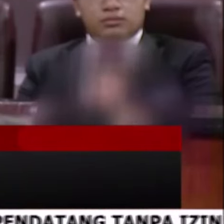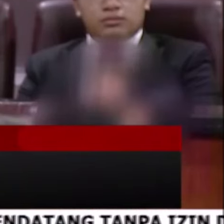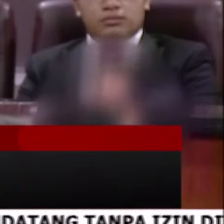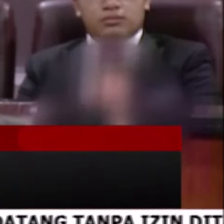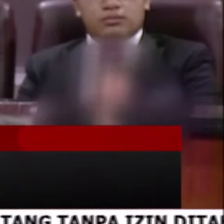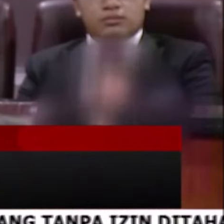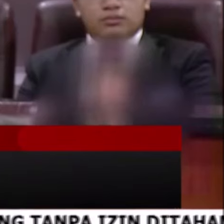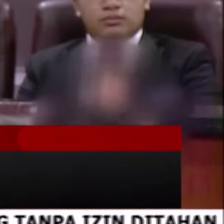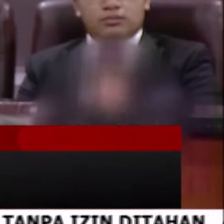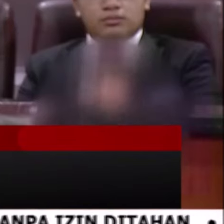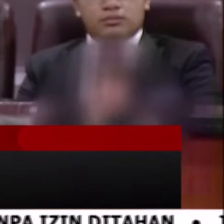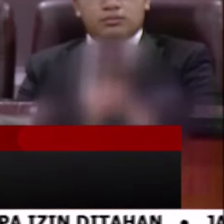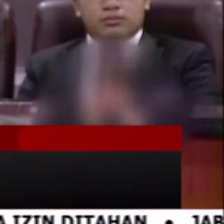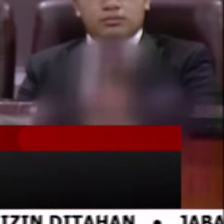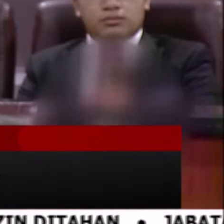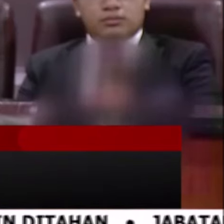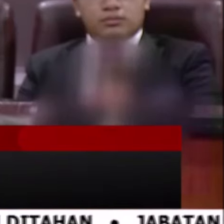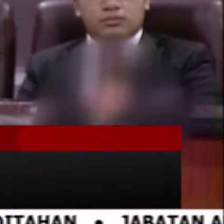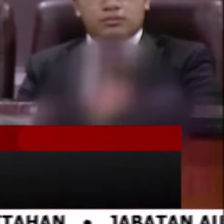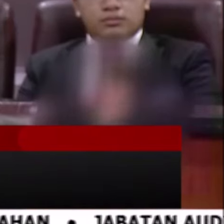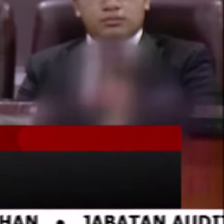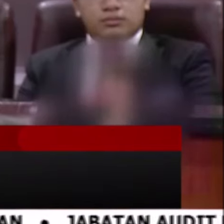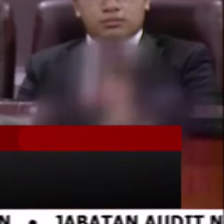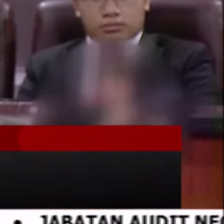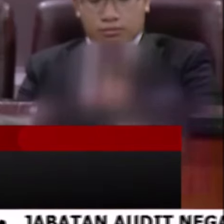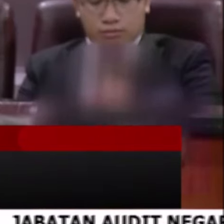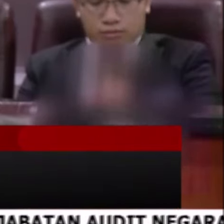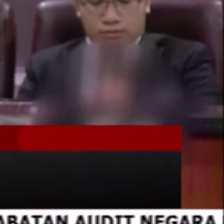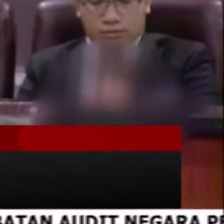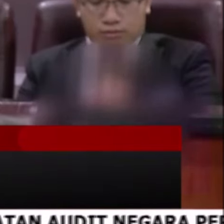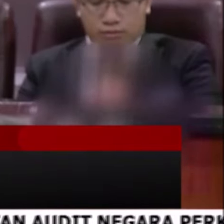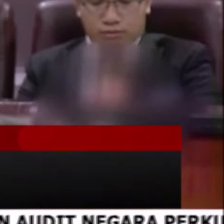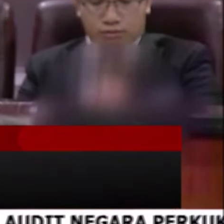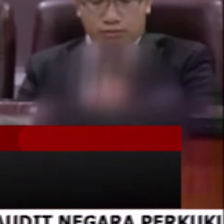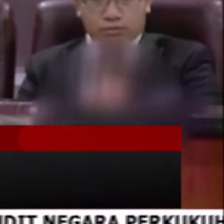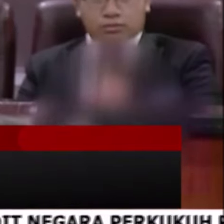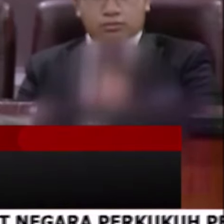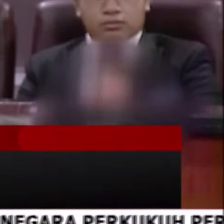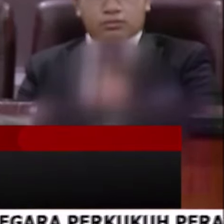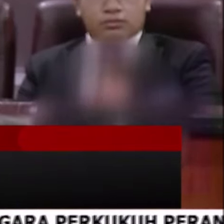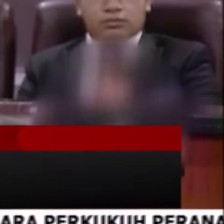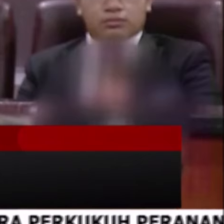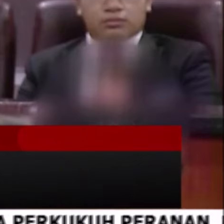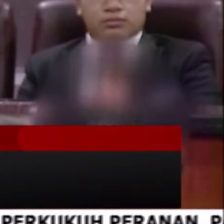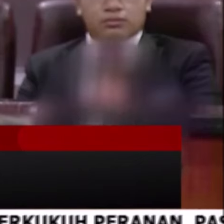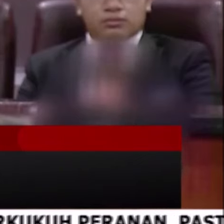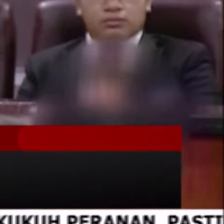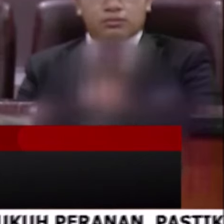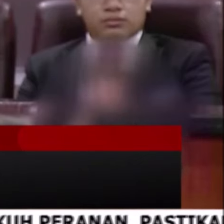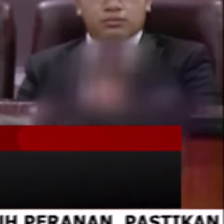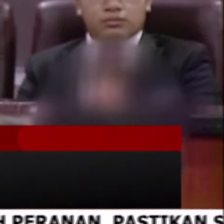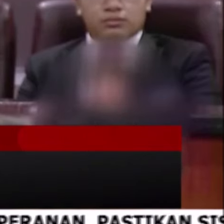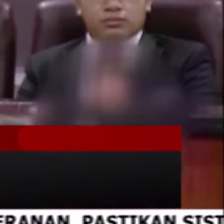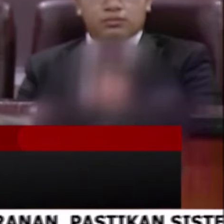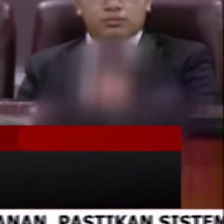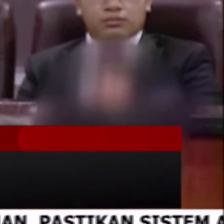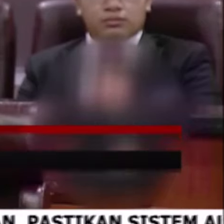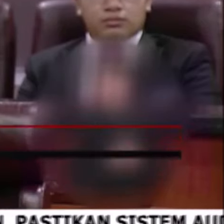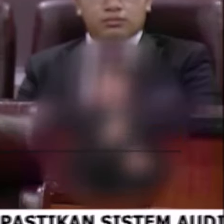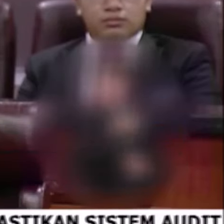வீடமைப்பு திட்டத்தை மேற்கொள்வதில் முன்னுரிமை அளிக்கப்படும். அவ்வகையில் செலவுகள் அதிகம் ஏற்படுத்தாத இடங்கள் அந்த திட்டத்துக்கு